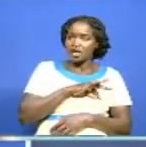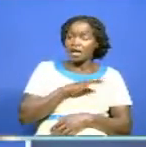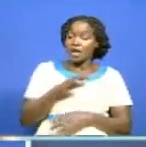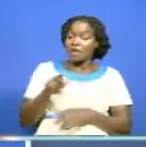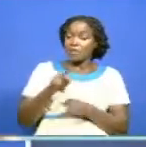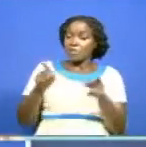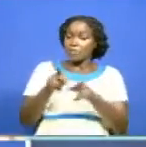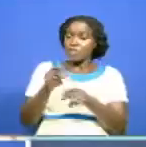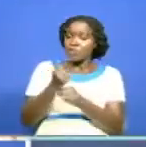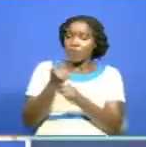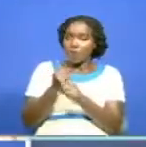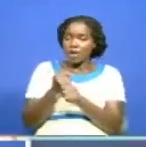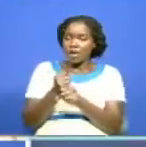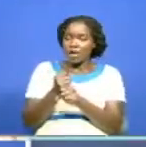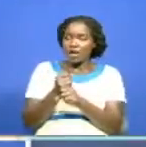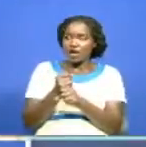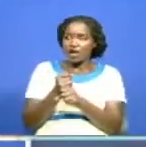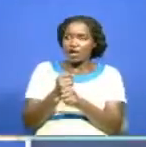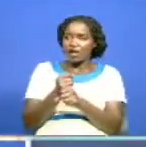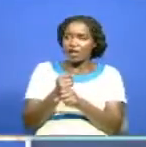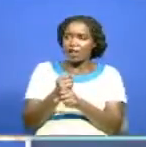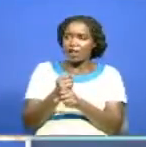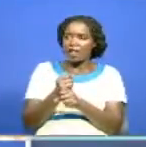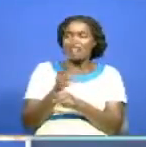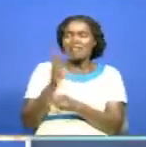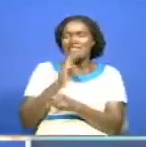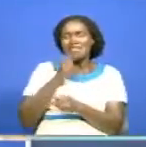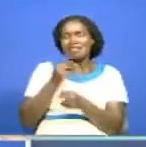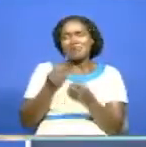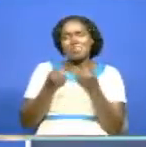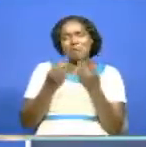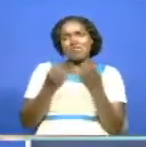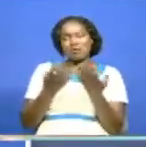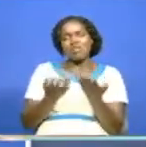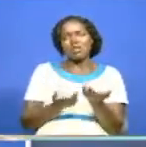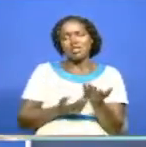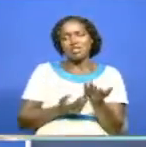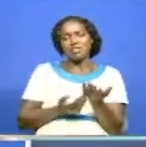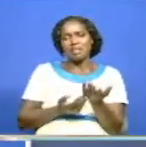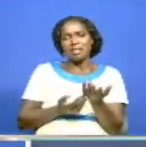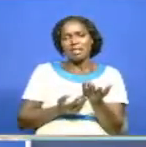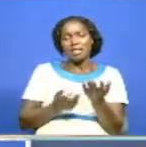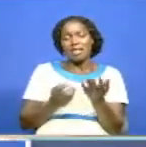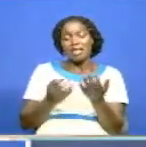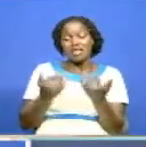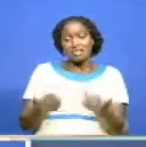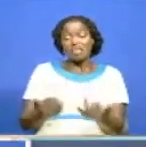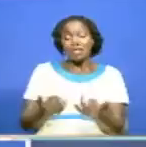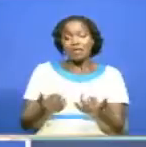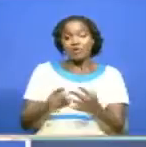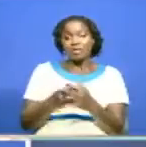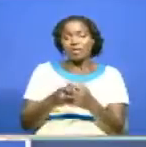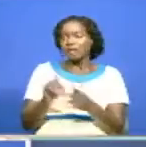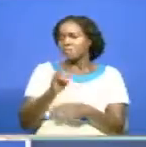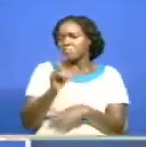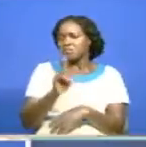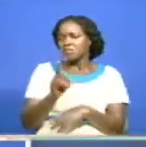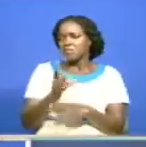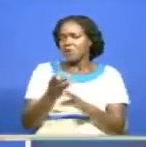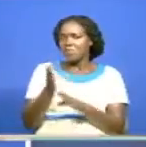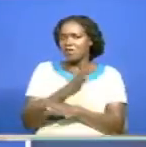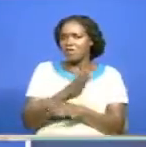ni ambapo kuna ile risk mingi na ambayo haijaanza saa hii, imekuaga hata mbele ya